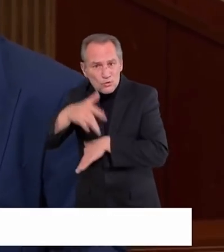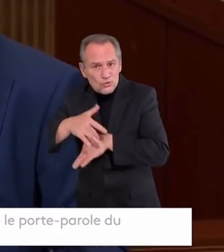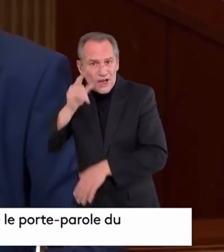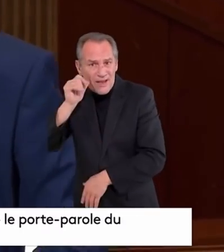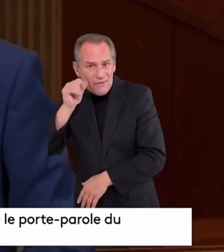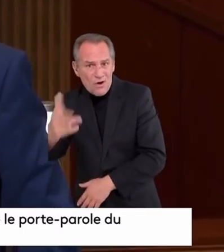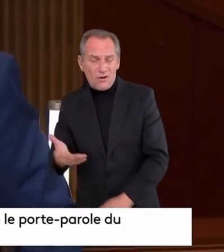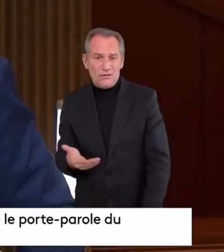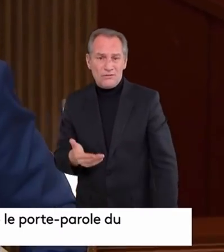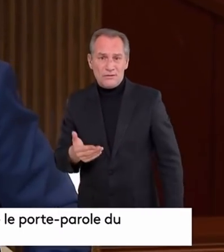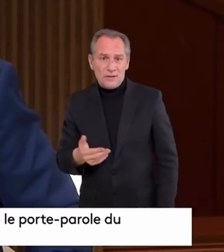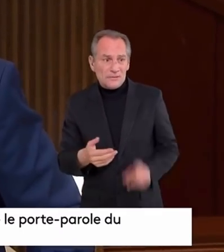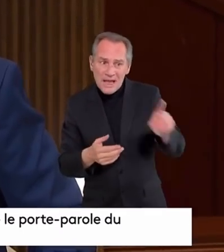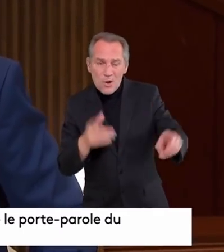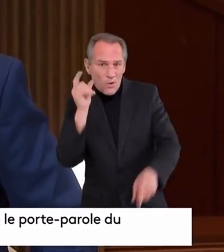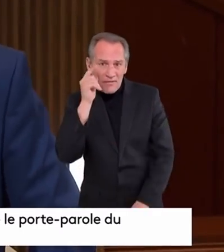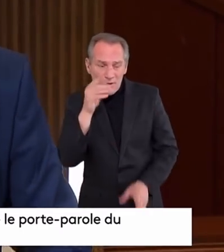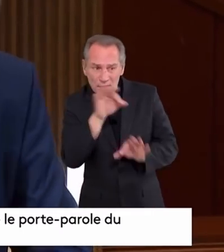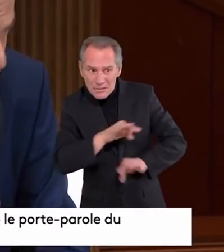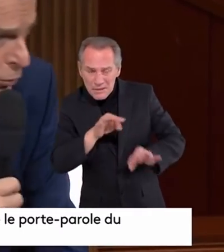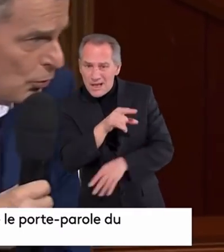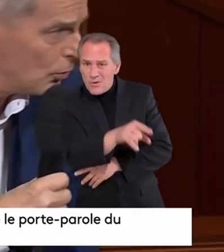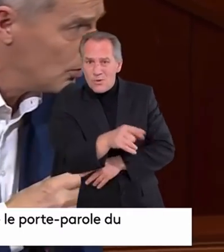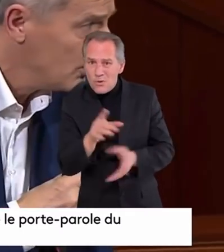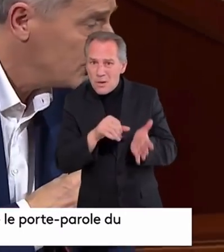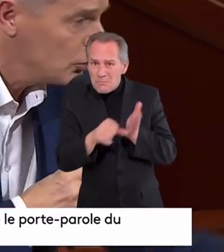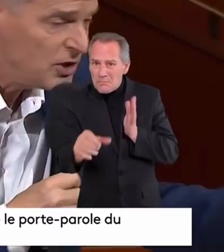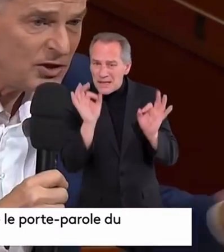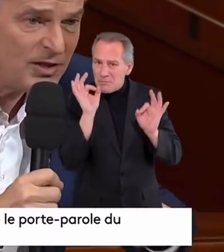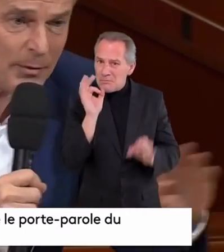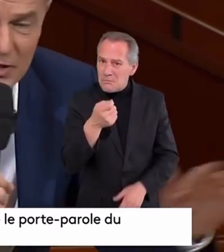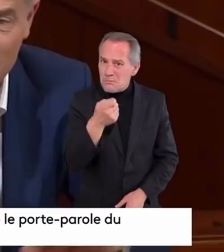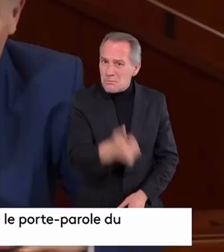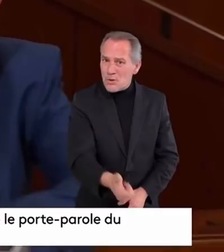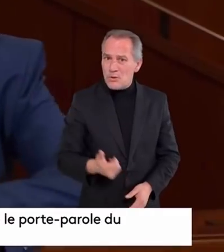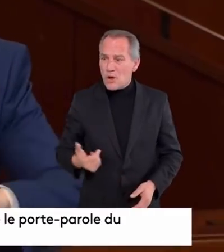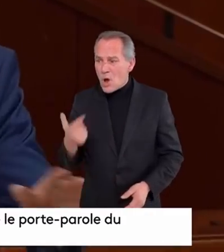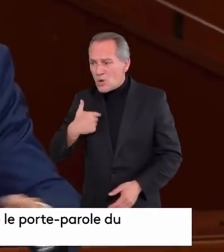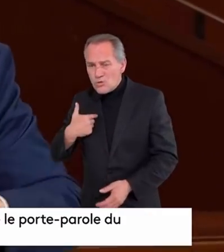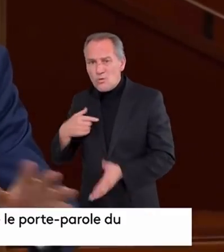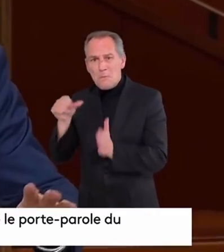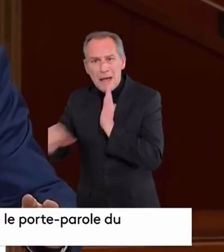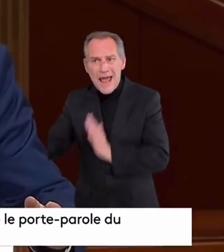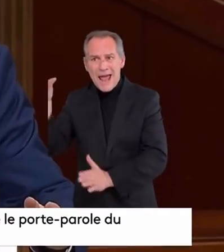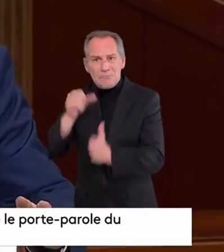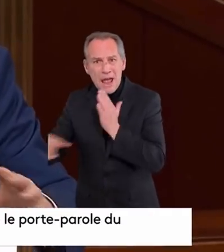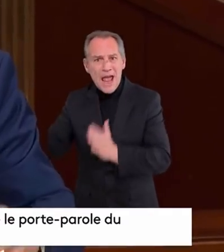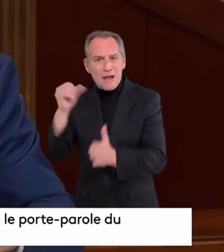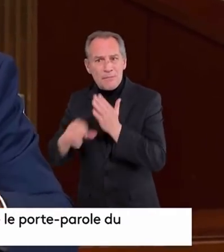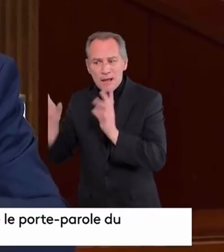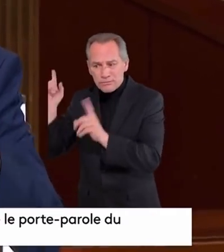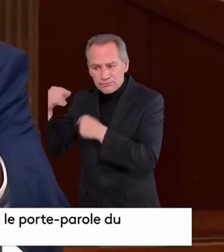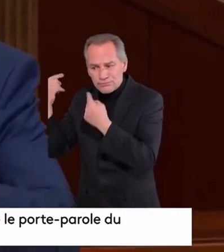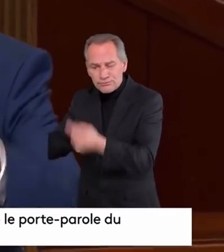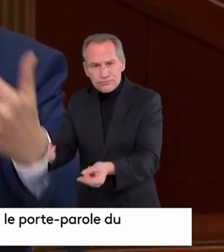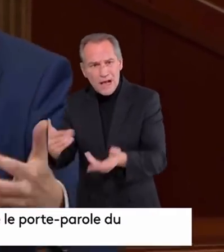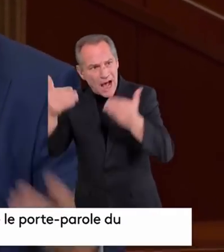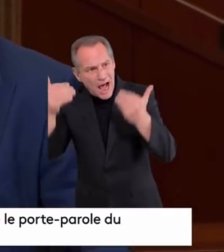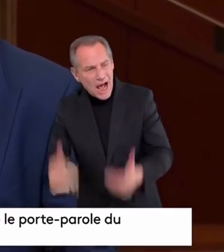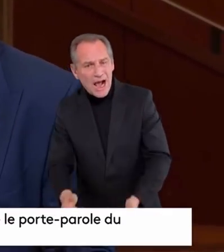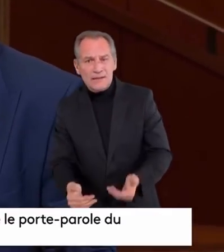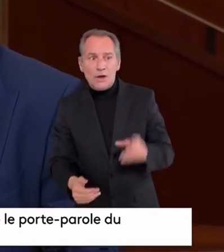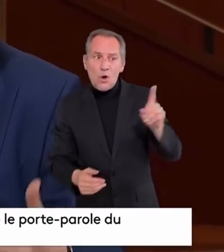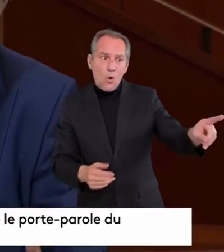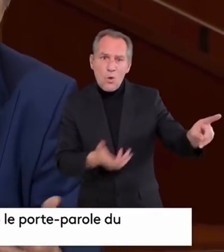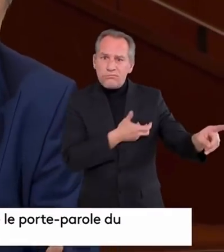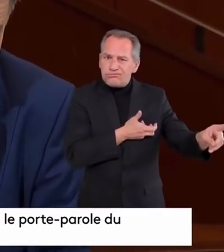Les premiers de corvée ont fait leurs efforts. Nous donnons beaucoup. Et je dis, c'est terminé, on a assez donné. Et donc, que ceux qui ont beaucoup